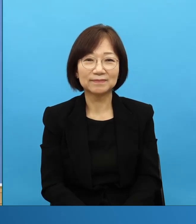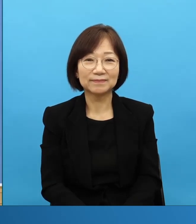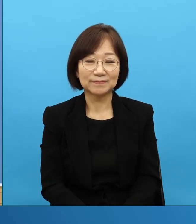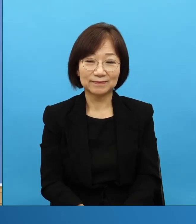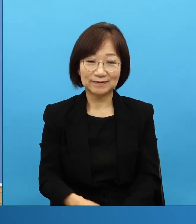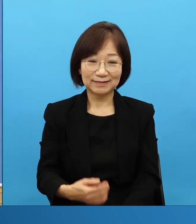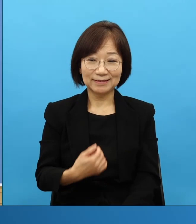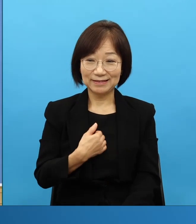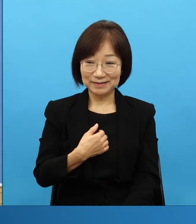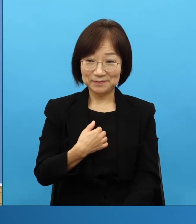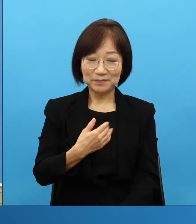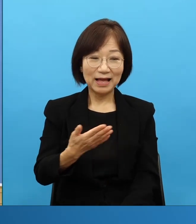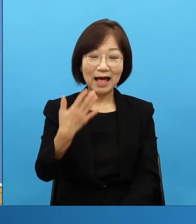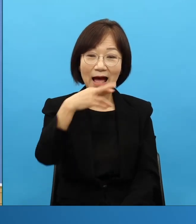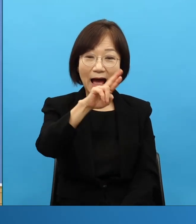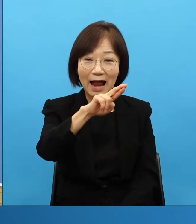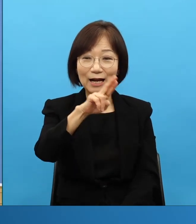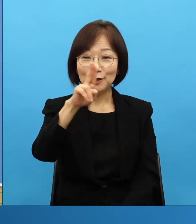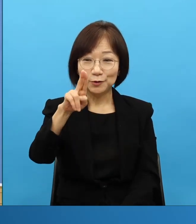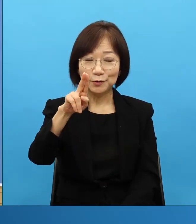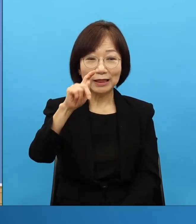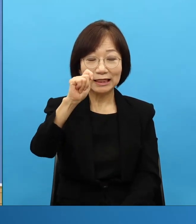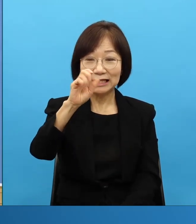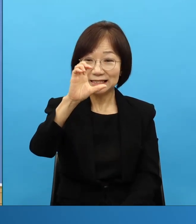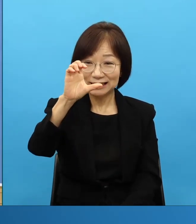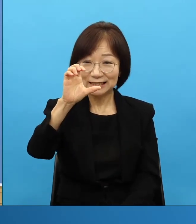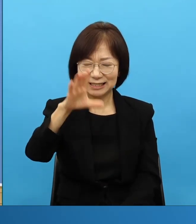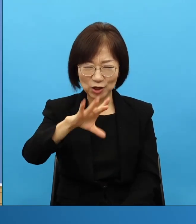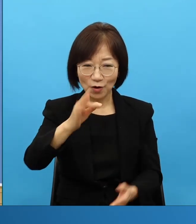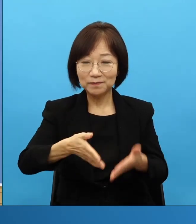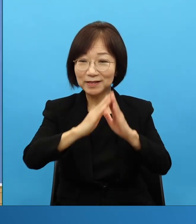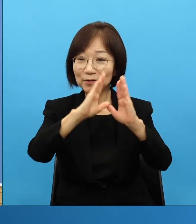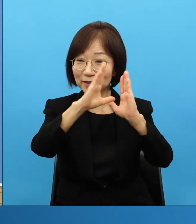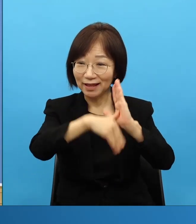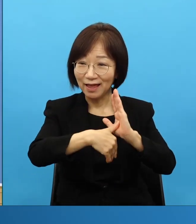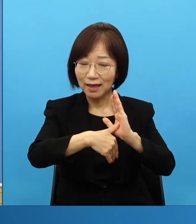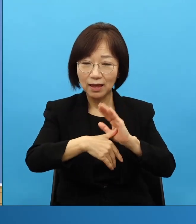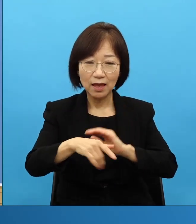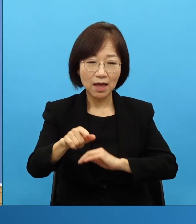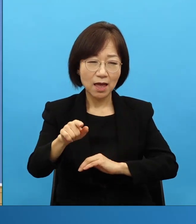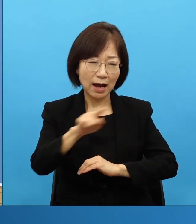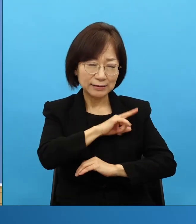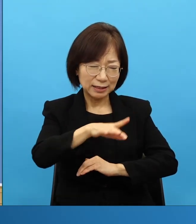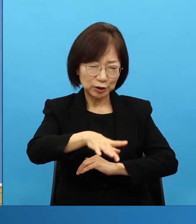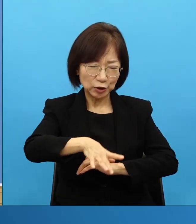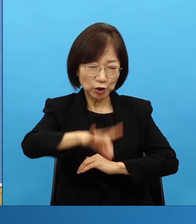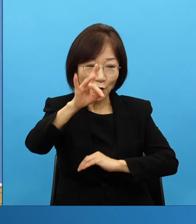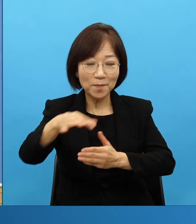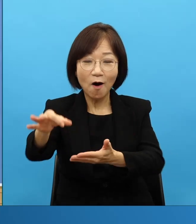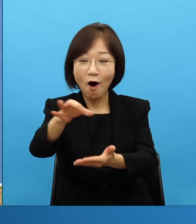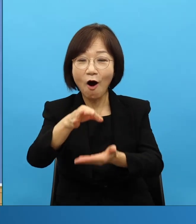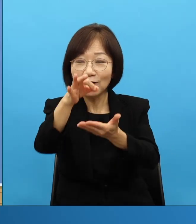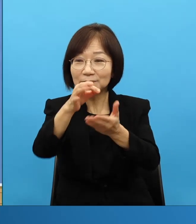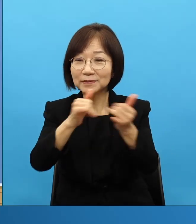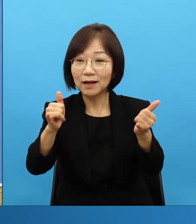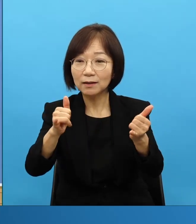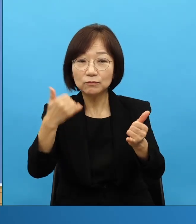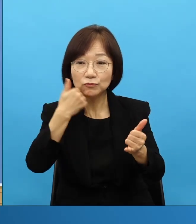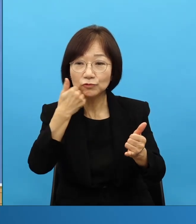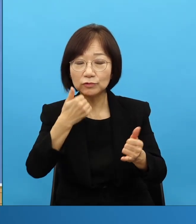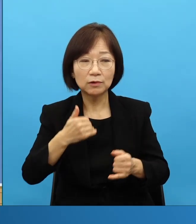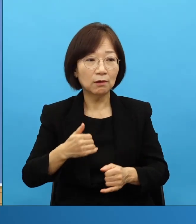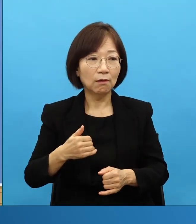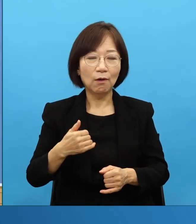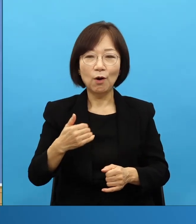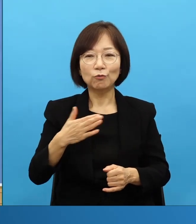RTC에서 지을 때 제일 처음 현금한 사람이 우리 멤버가 아니에요. 우리 멤버인데 제 메시지 듣는 사람도 있어요. 메시지 떨어지자마자 사줘.